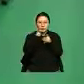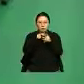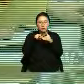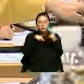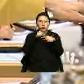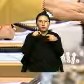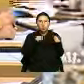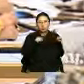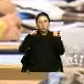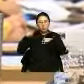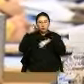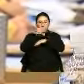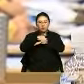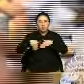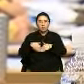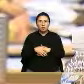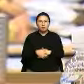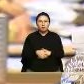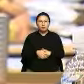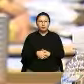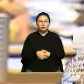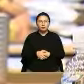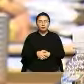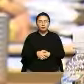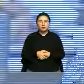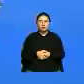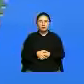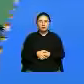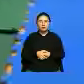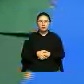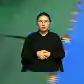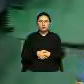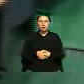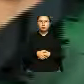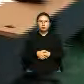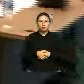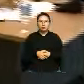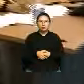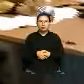센터 운영을 연장할 방침입니다. 딜라이브 서울 경기 케이블 TV 전진합니다.